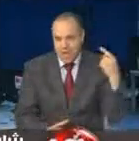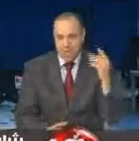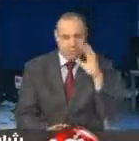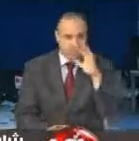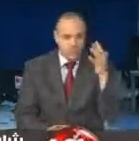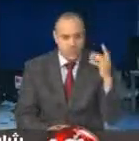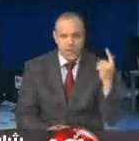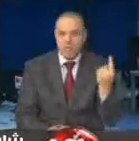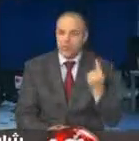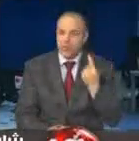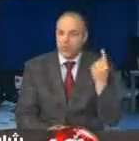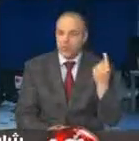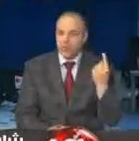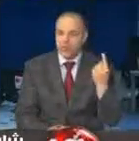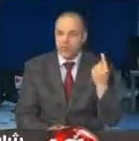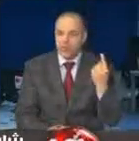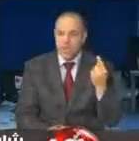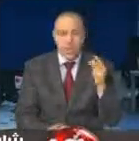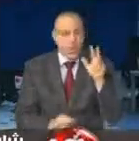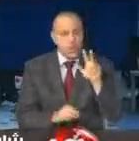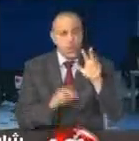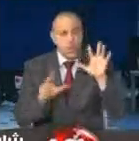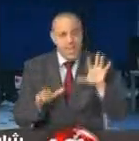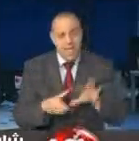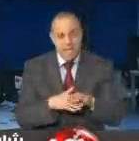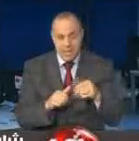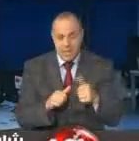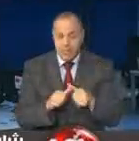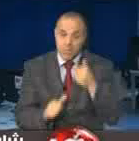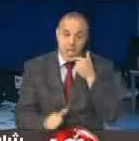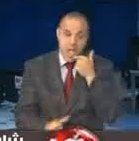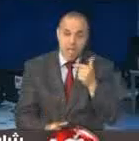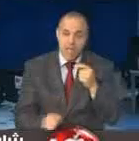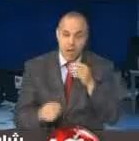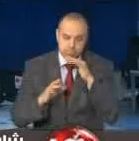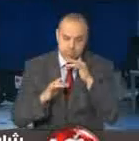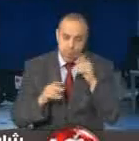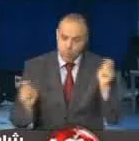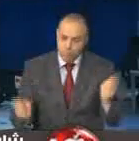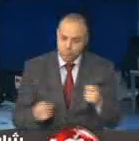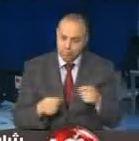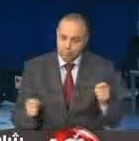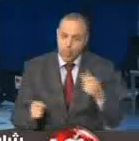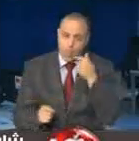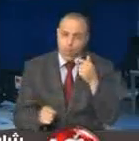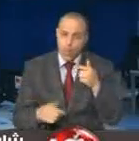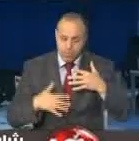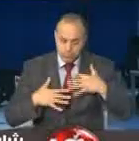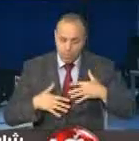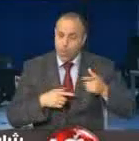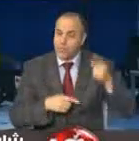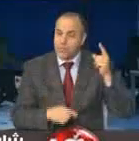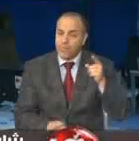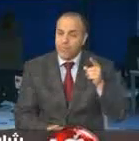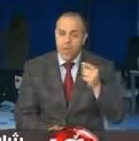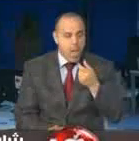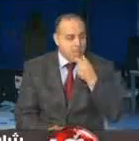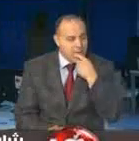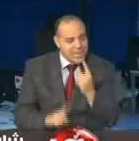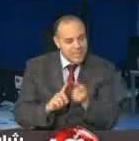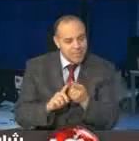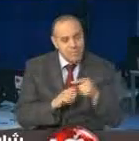للواحات بتوزر في دورته 38. فرق فولكلورية ومنتوجات تقليدية